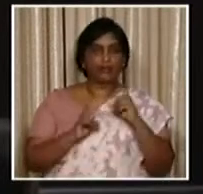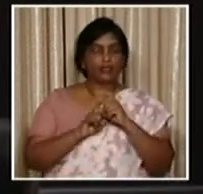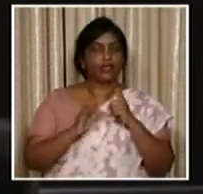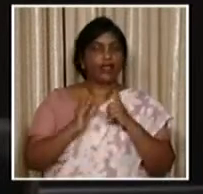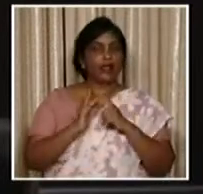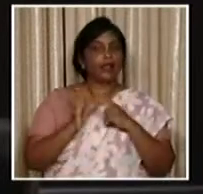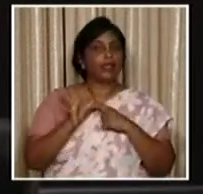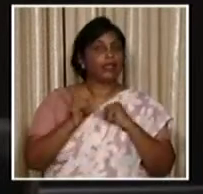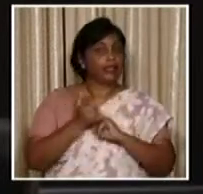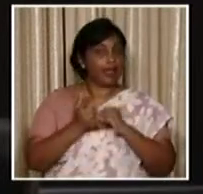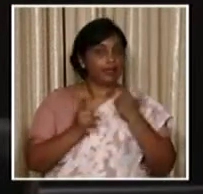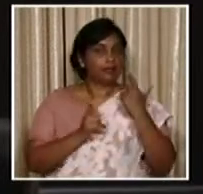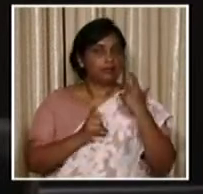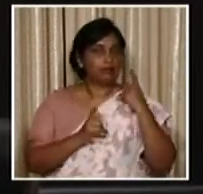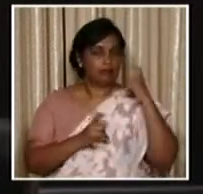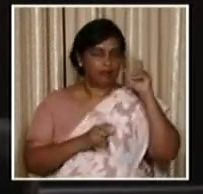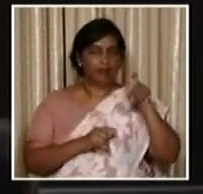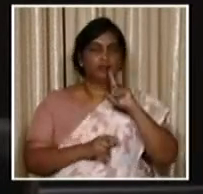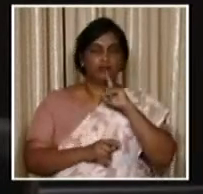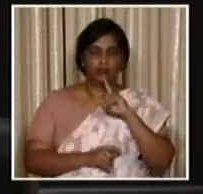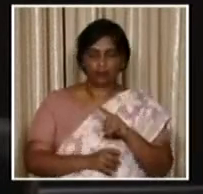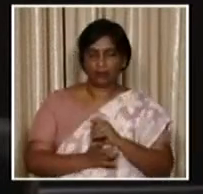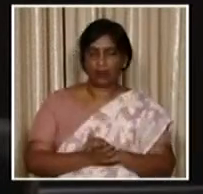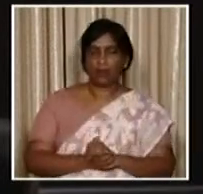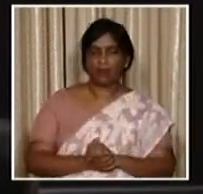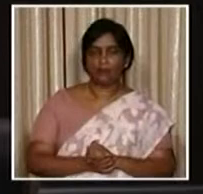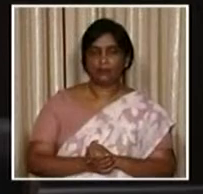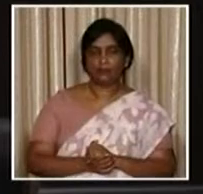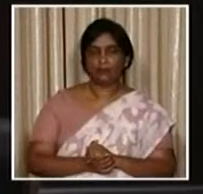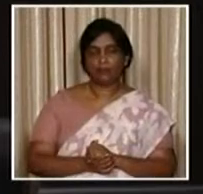කට උත්තරයක් ලබා දීලා තියෙනවා ඉතින් ඒ නිසා මම